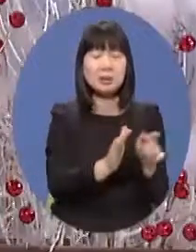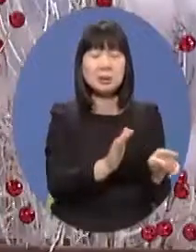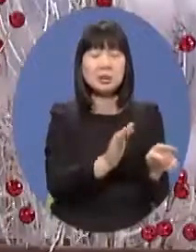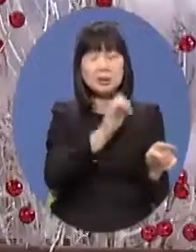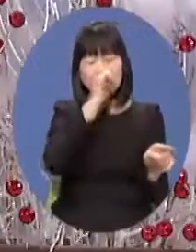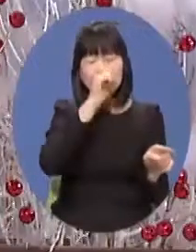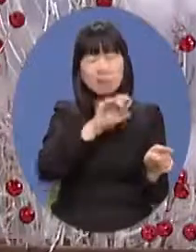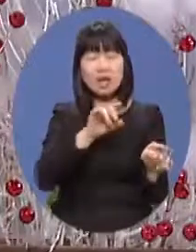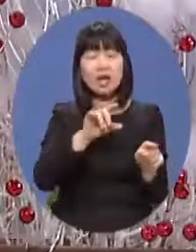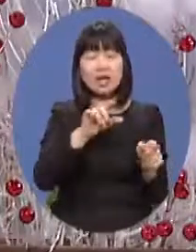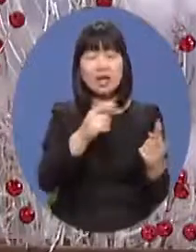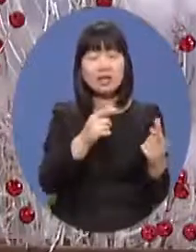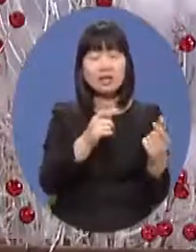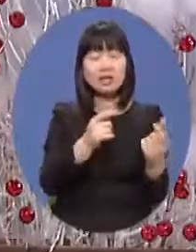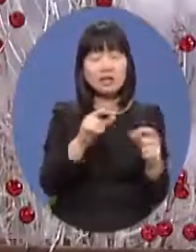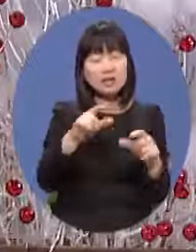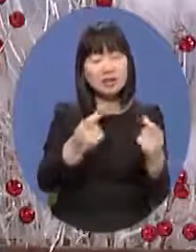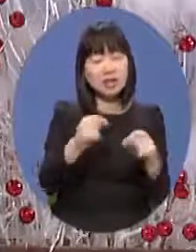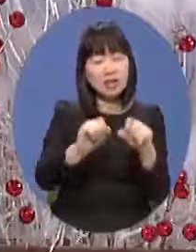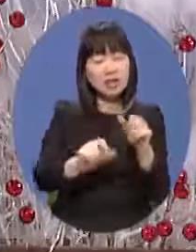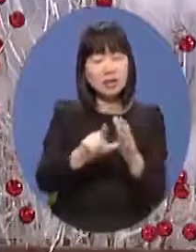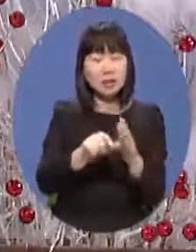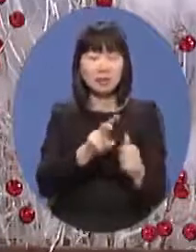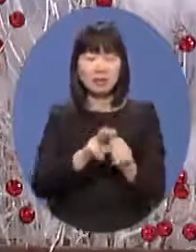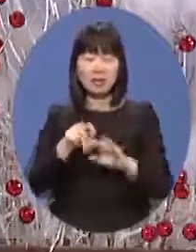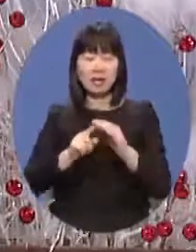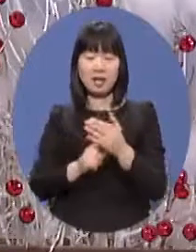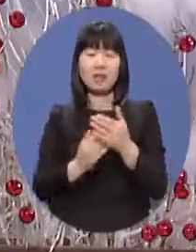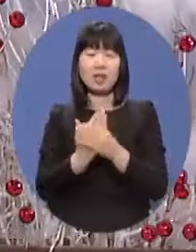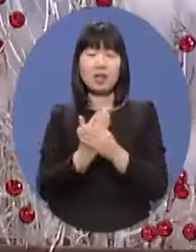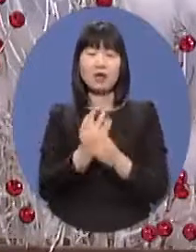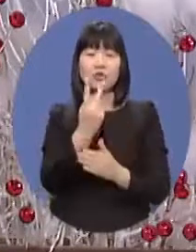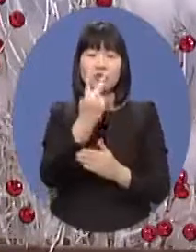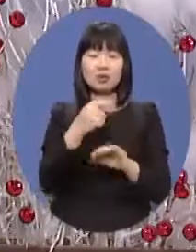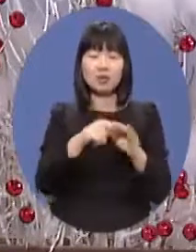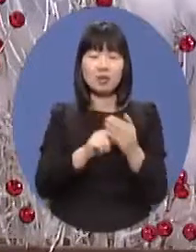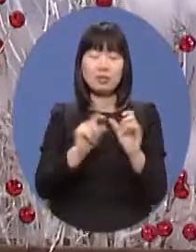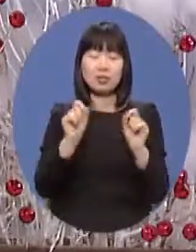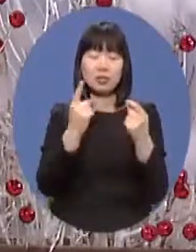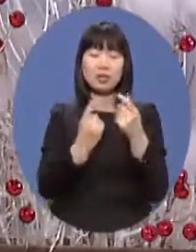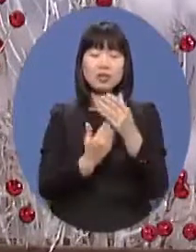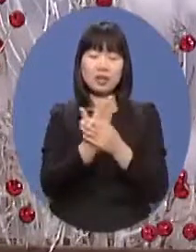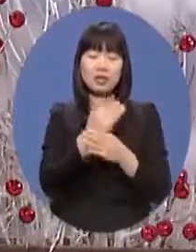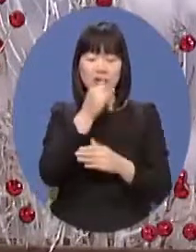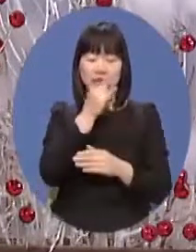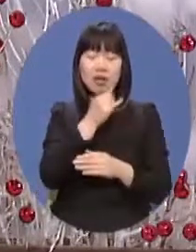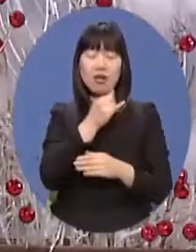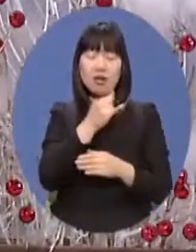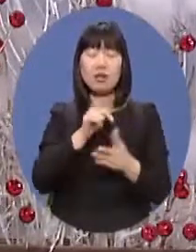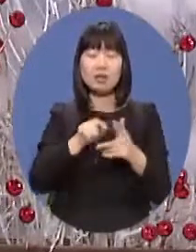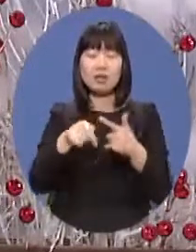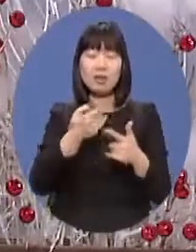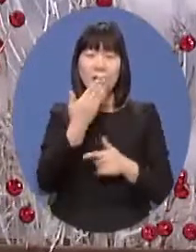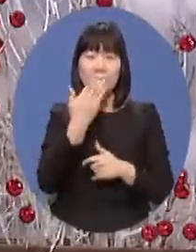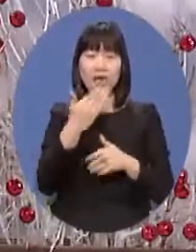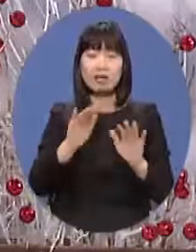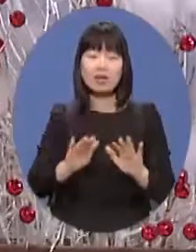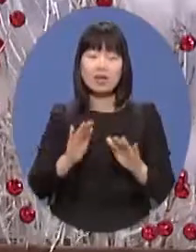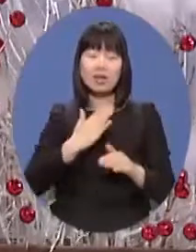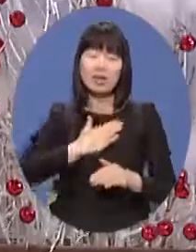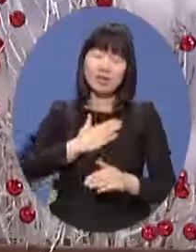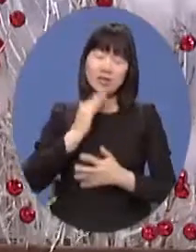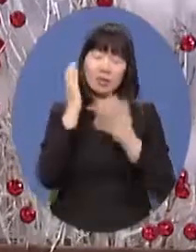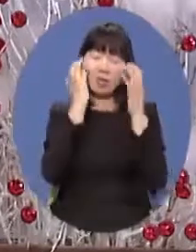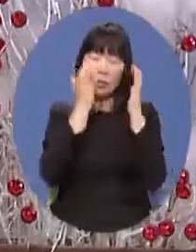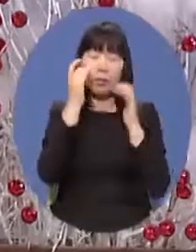마음이 들어. 이렇게 네. 한 두 가지 마음이 나한테 한꺼번에 생길 수 있다라는 것을 이해할 수 있게 됩니다. 그러니까 정말로 이제는 좀 복잡해지죠.